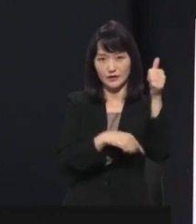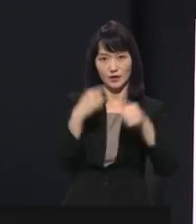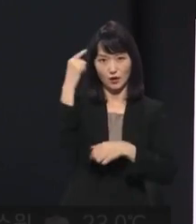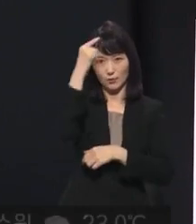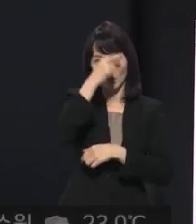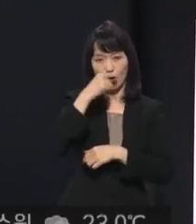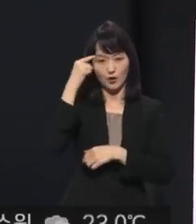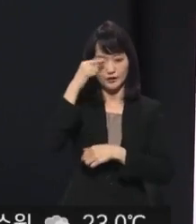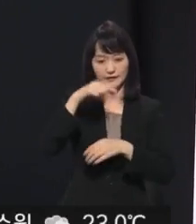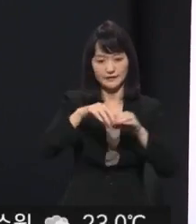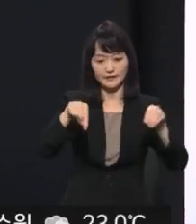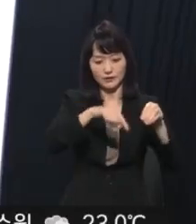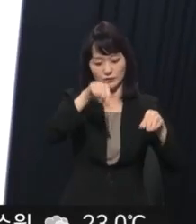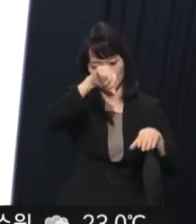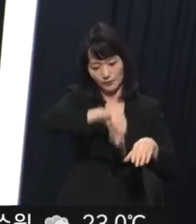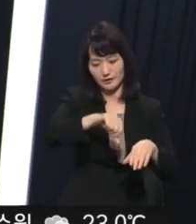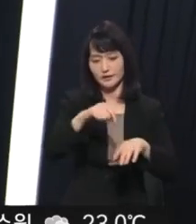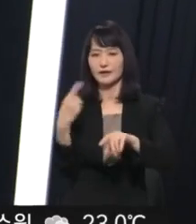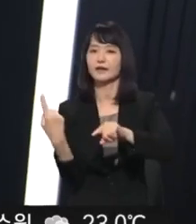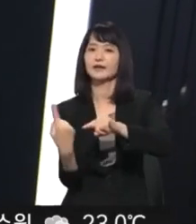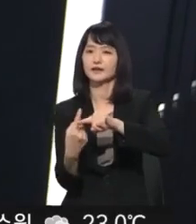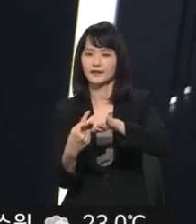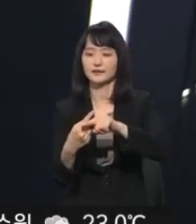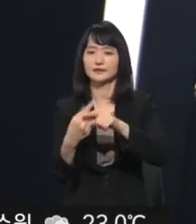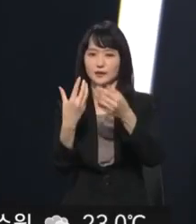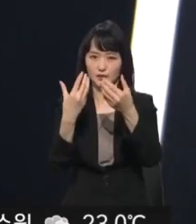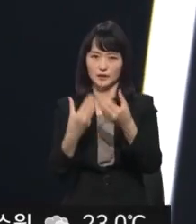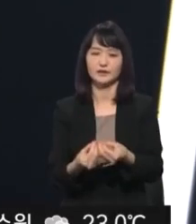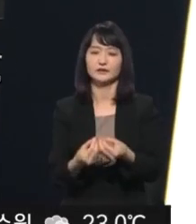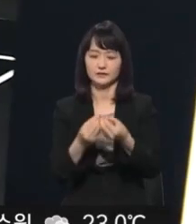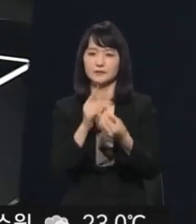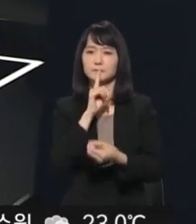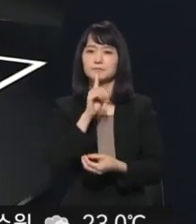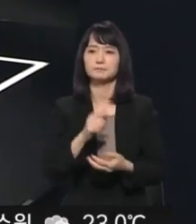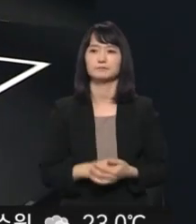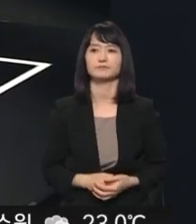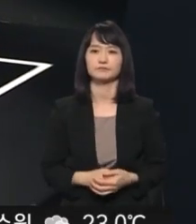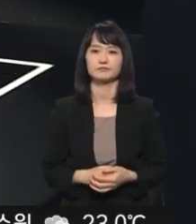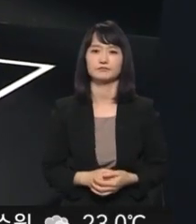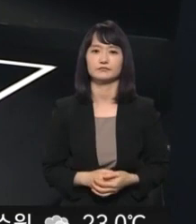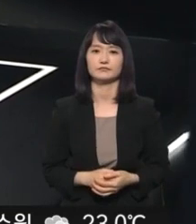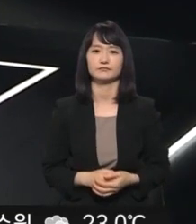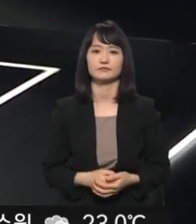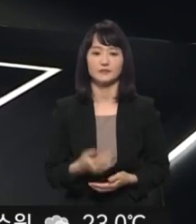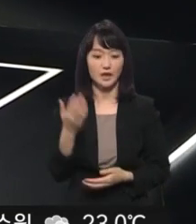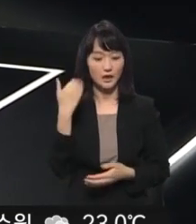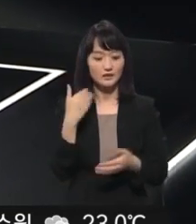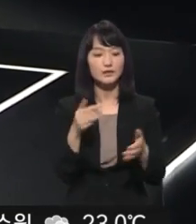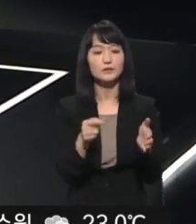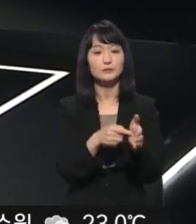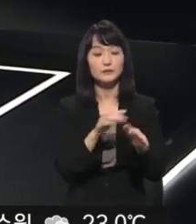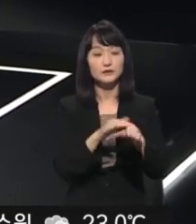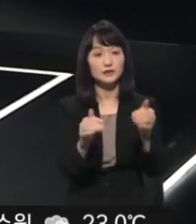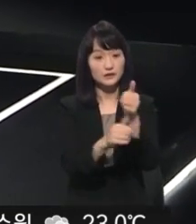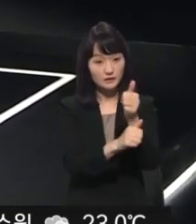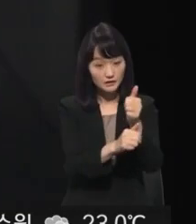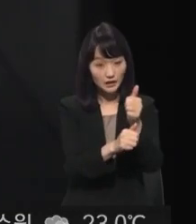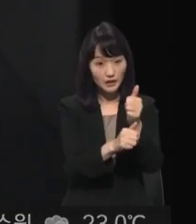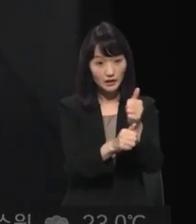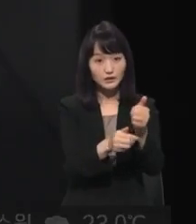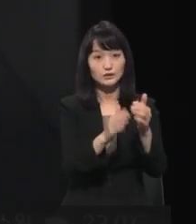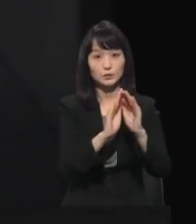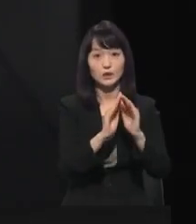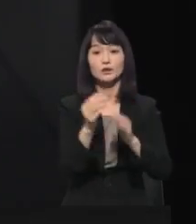같습니다 뭐 지금 bd 돌아서 또 비대 얘기 나오는데 지금 권성동 대표가 28일 월